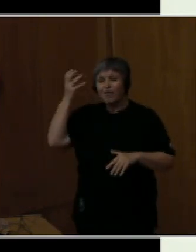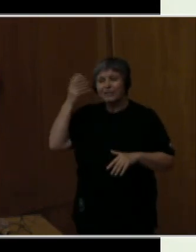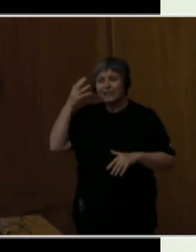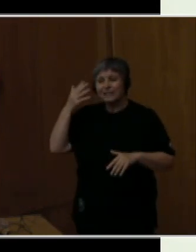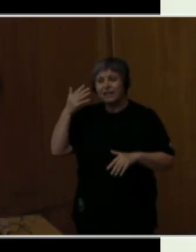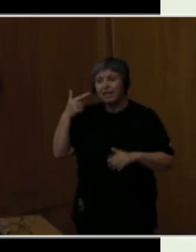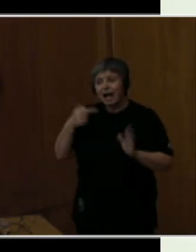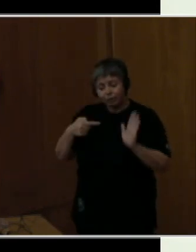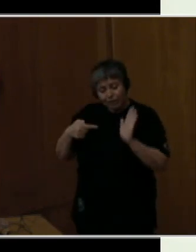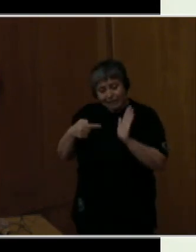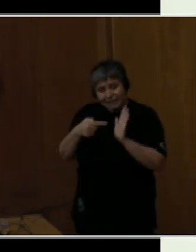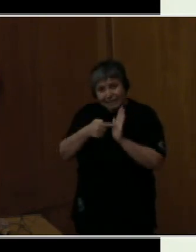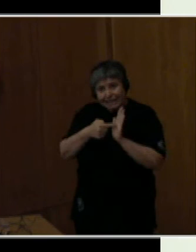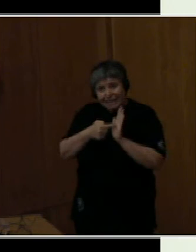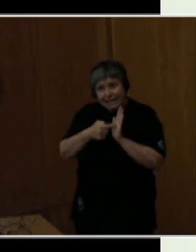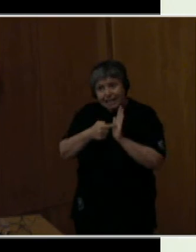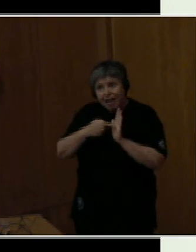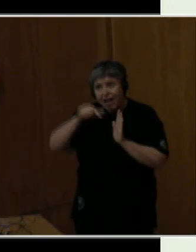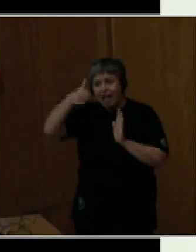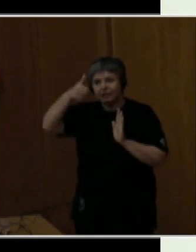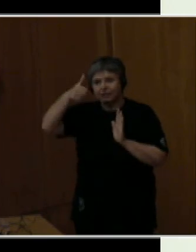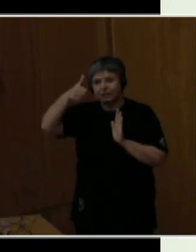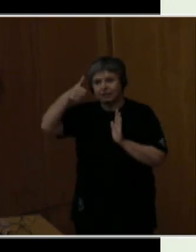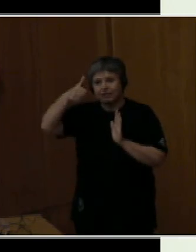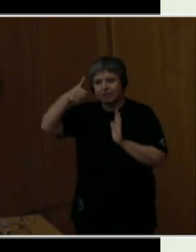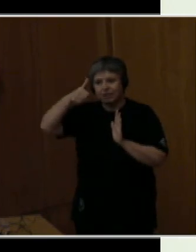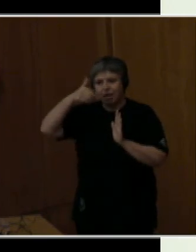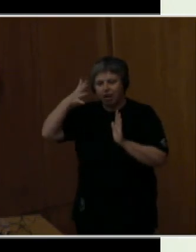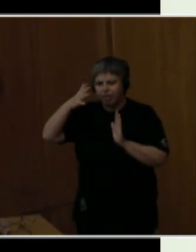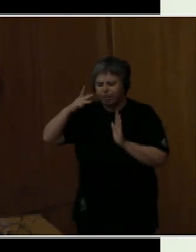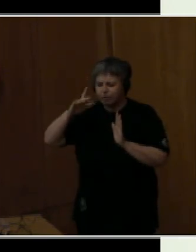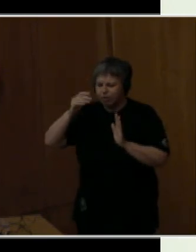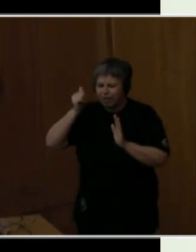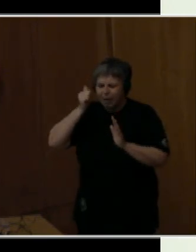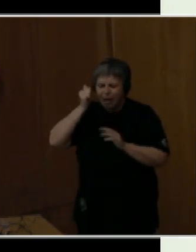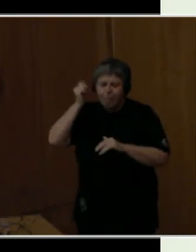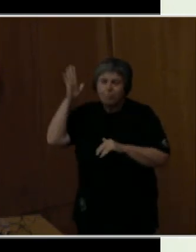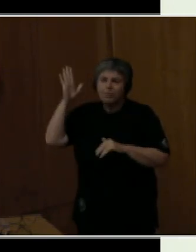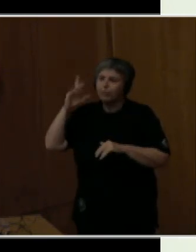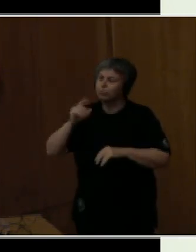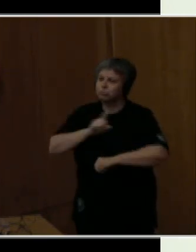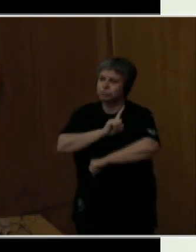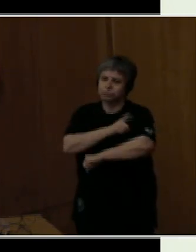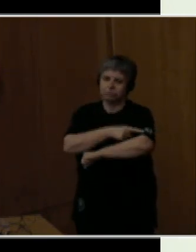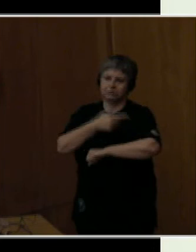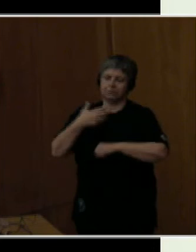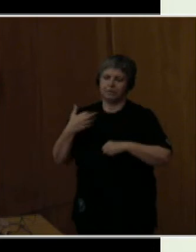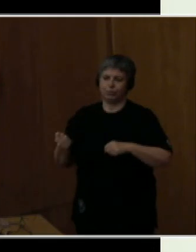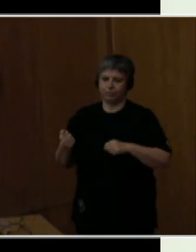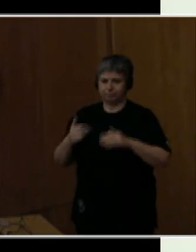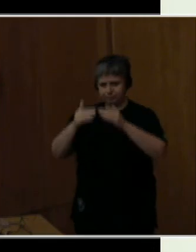1000 στην 6η. Είναι 10 στην 18η. Είναι ασύλληπτο το μέγεθος. Στο δεύτερο